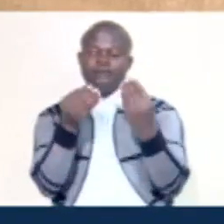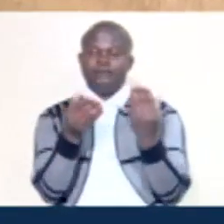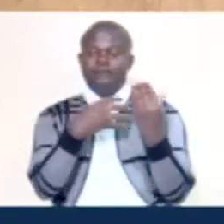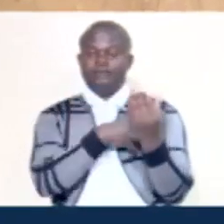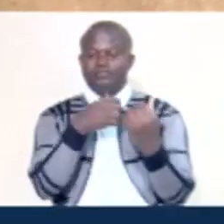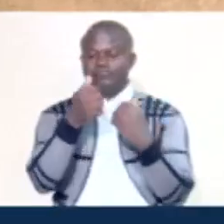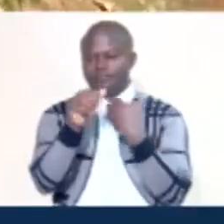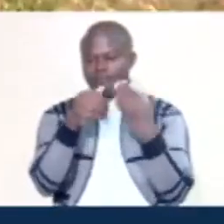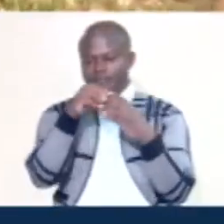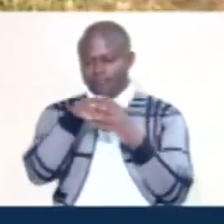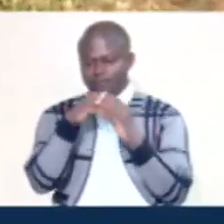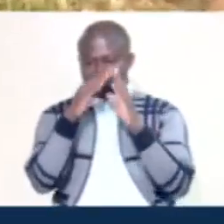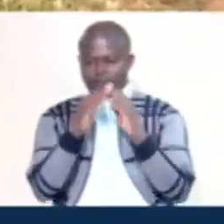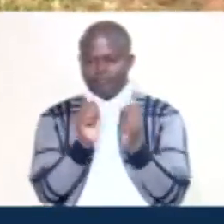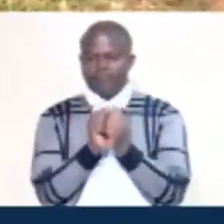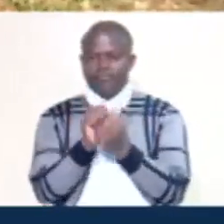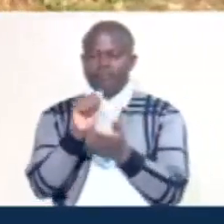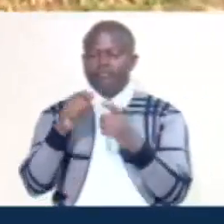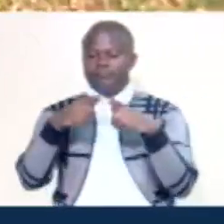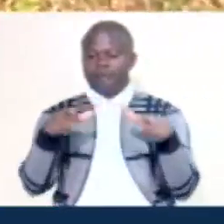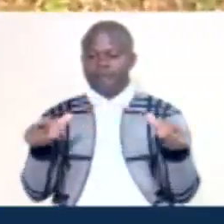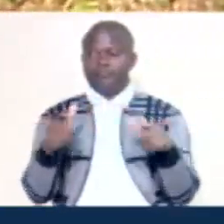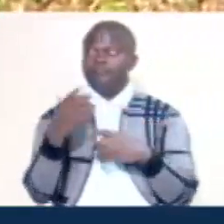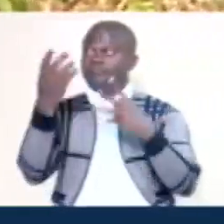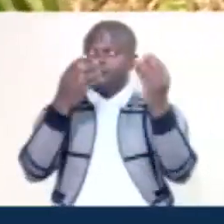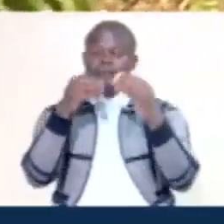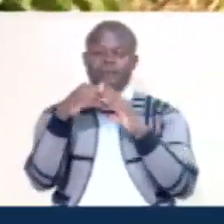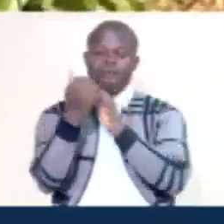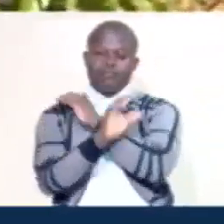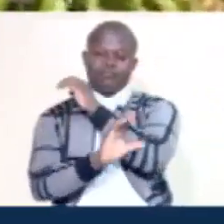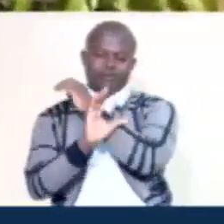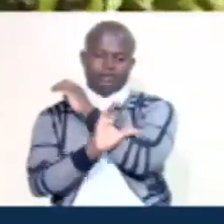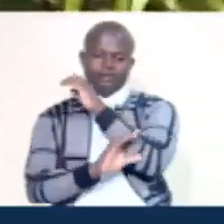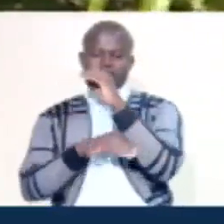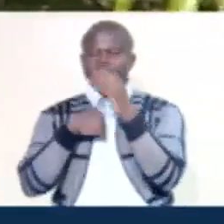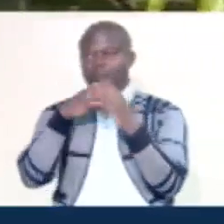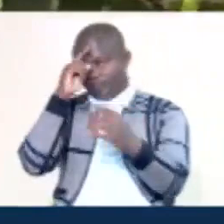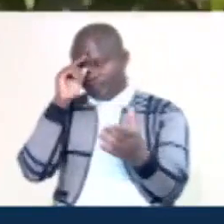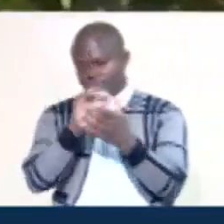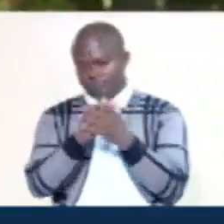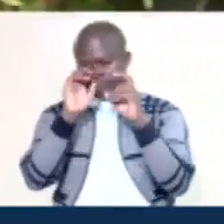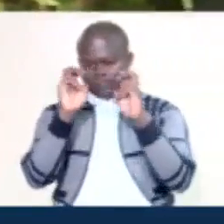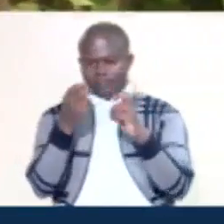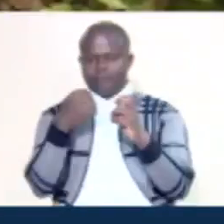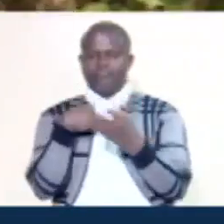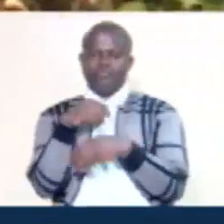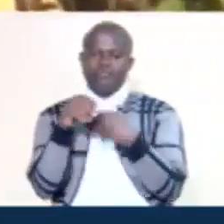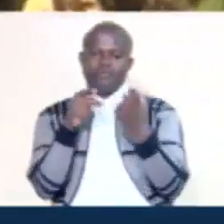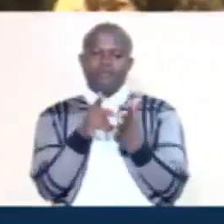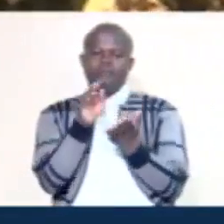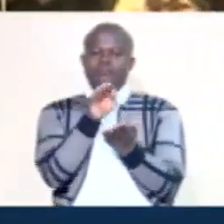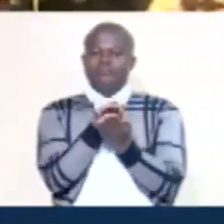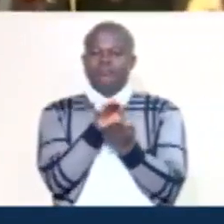we wiganjemo inzu n'ibibanza yaje kujya kwivuza hanze y'igihugu yari afite icyizere yuko abakodesha umutungo bazajya bishyura